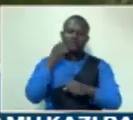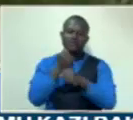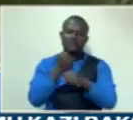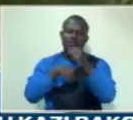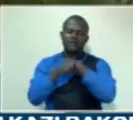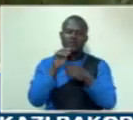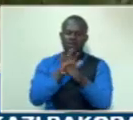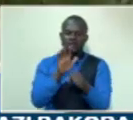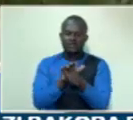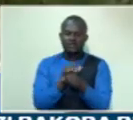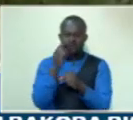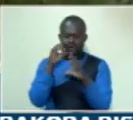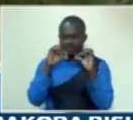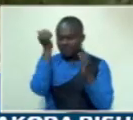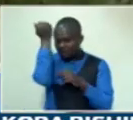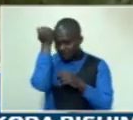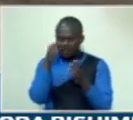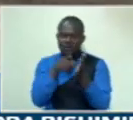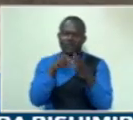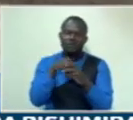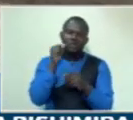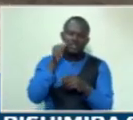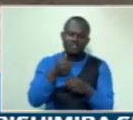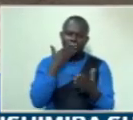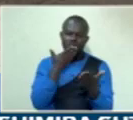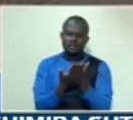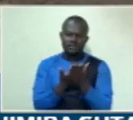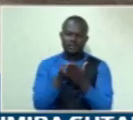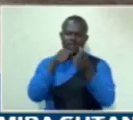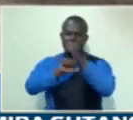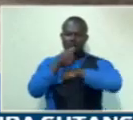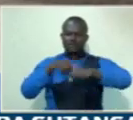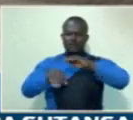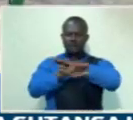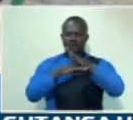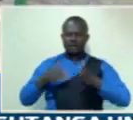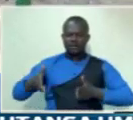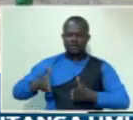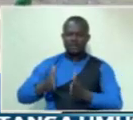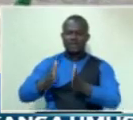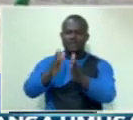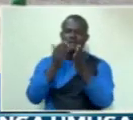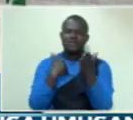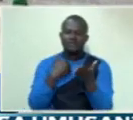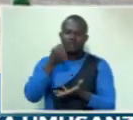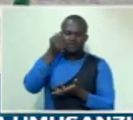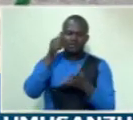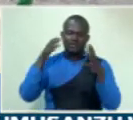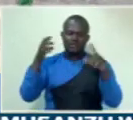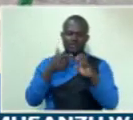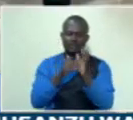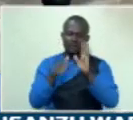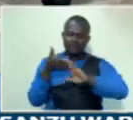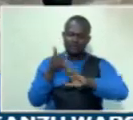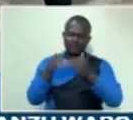tubona mituweli twishyira muri ejo heza. Ibikorwa remezo by'imihanda bitwara ingengo y'imari nini kandi nanone